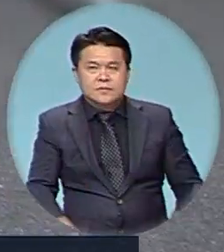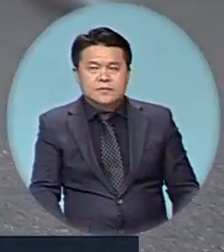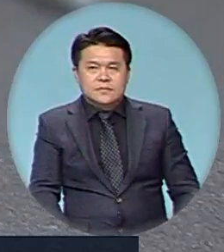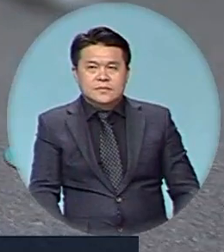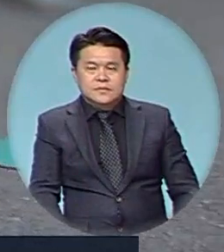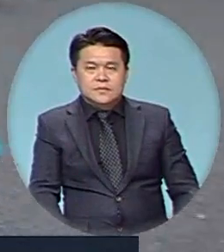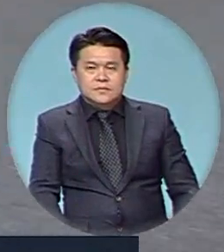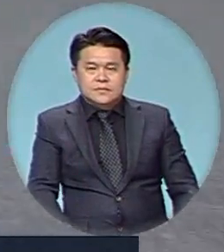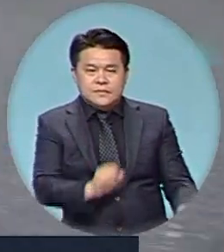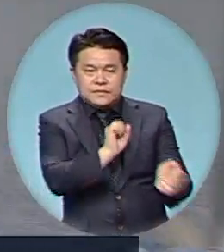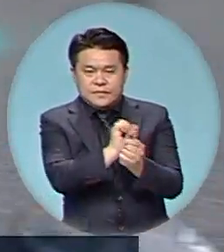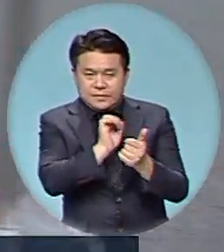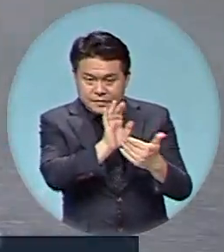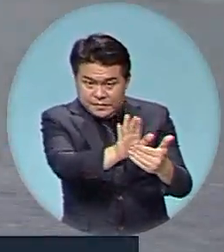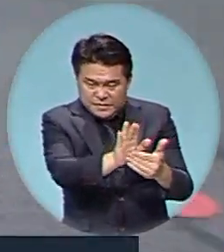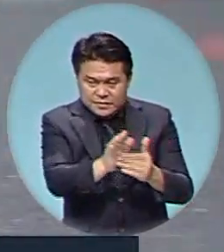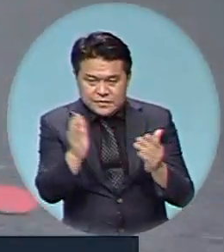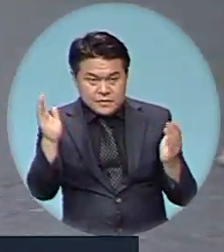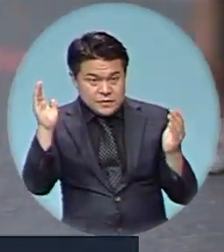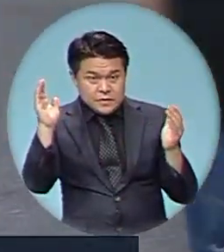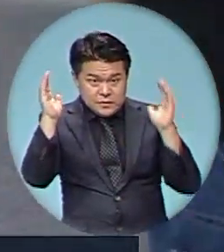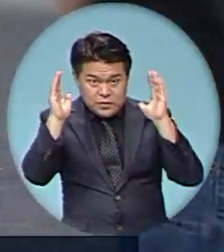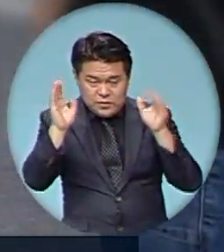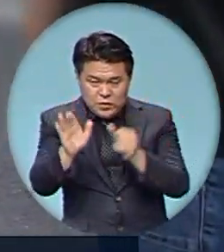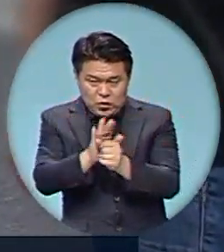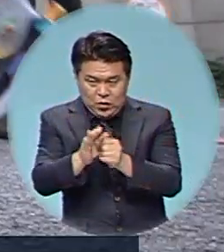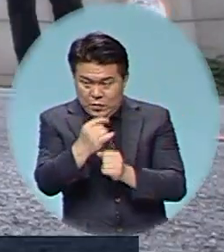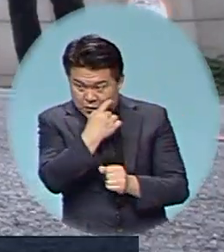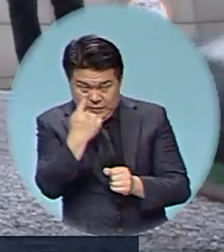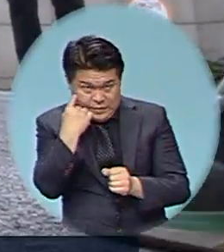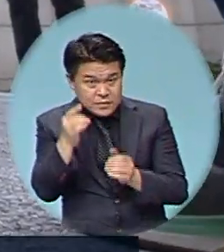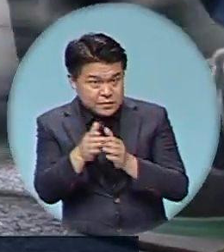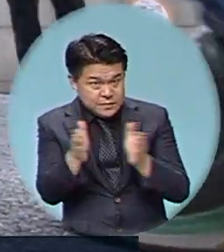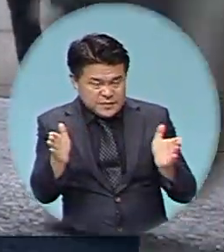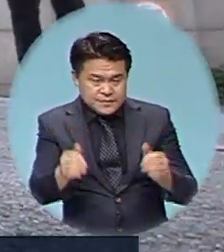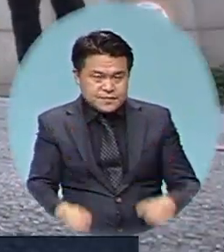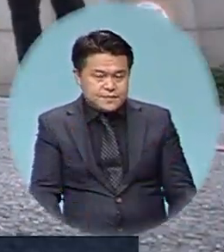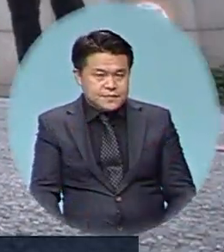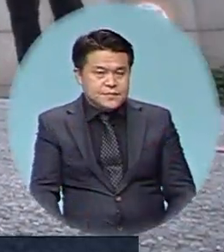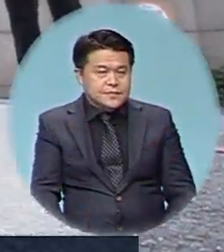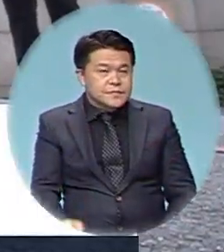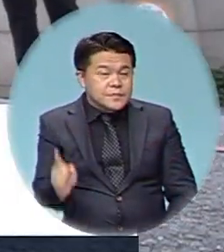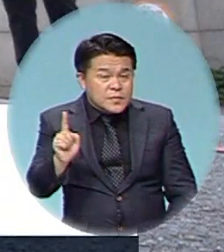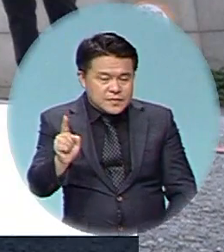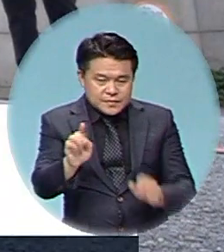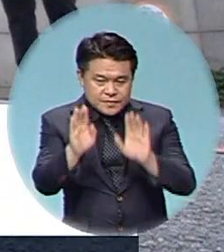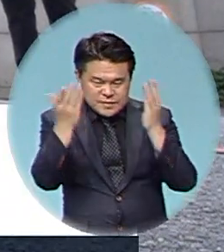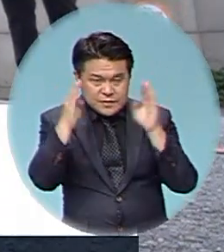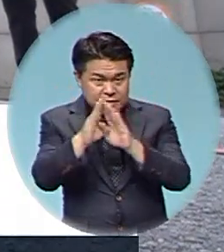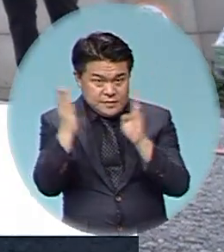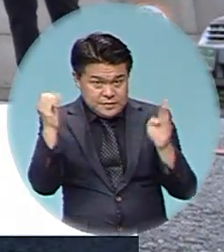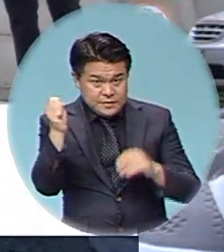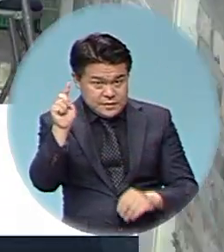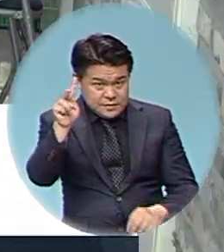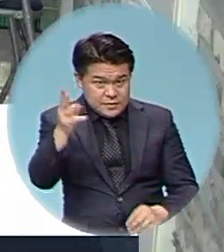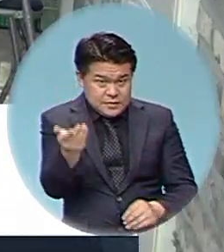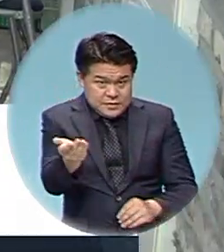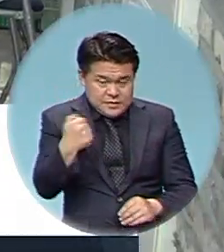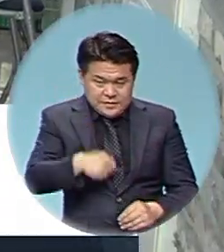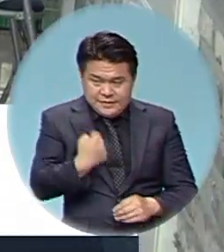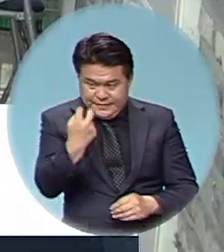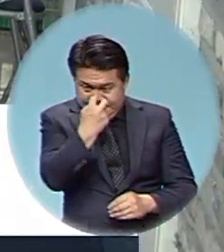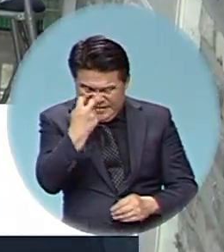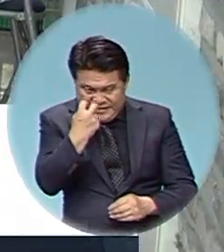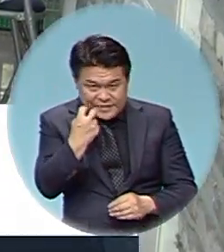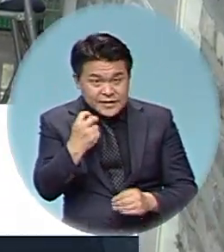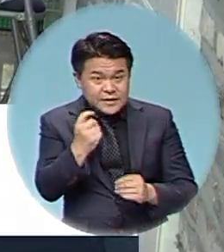교육부는 방역과 학습 돌봄 점검에도 나섭니다. 우선 개학 사흘 전 자가진단 설문조사를 재개하고 개학 후 1,